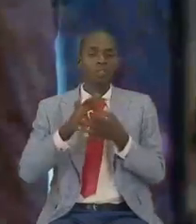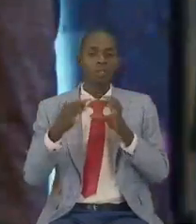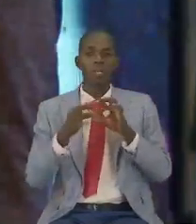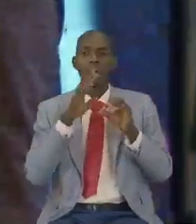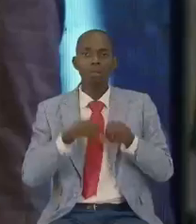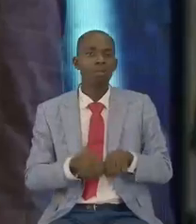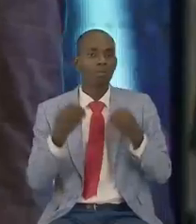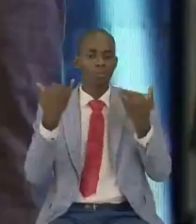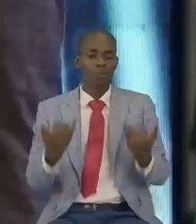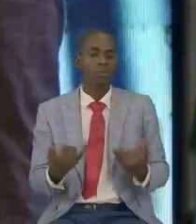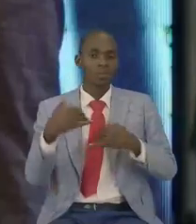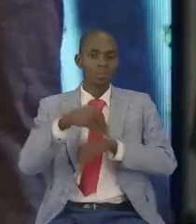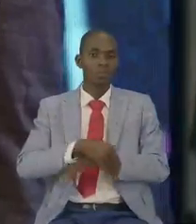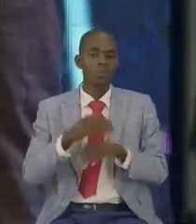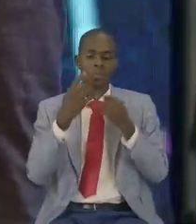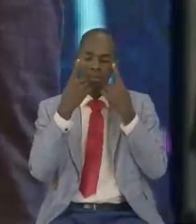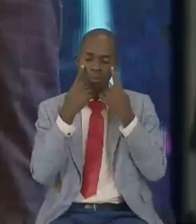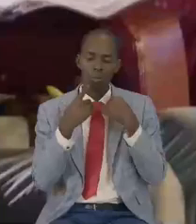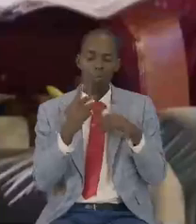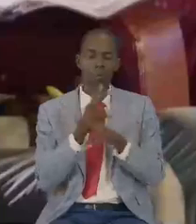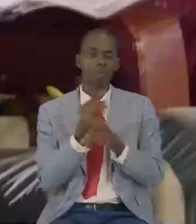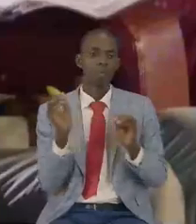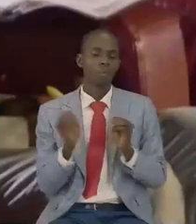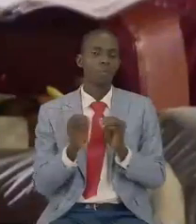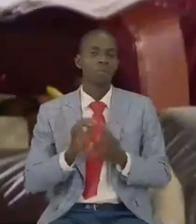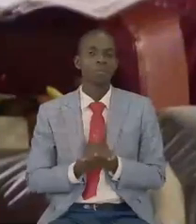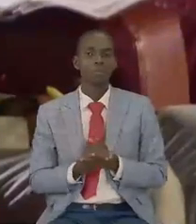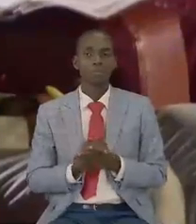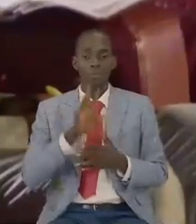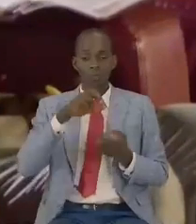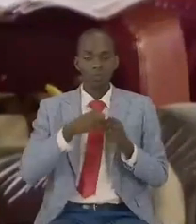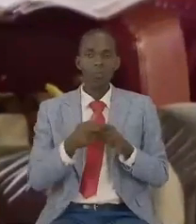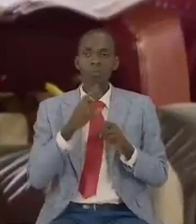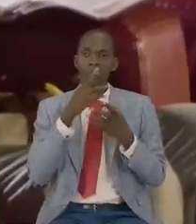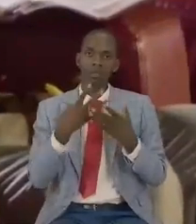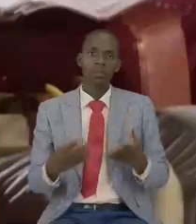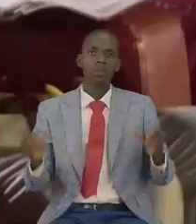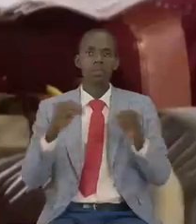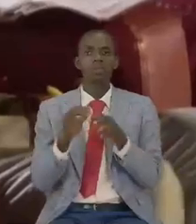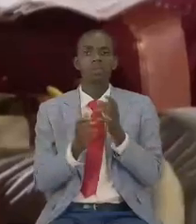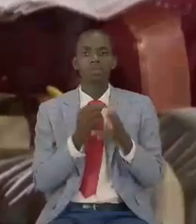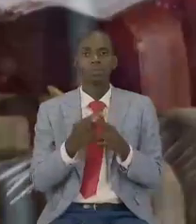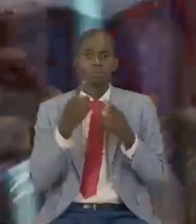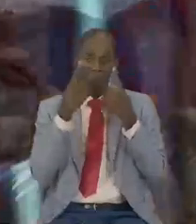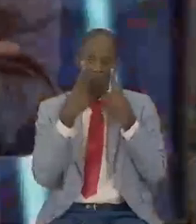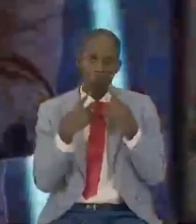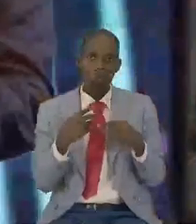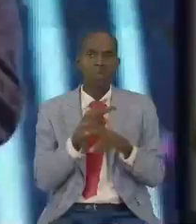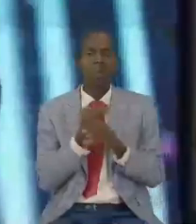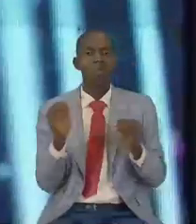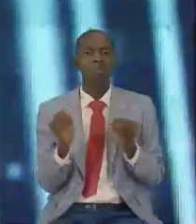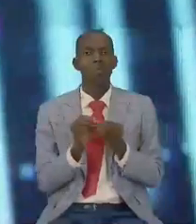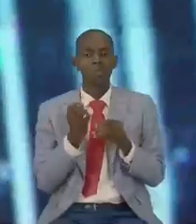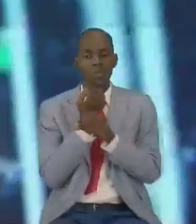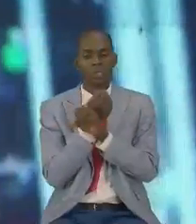soir. Ne pleure pas. Tes problèmes sont résolus. Ne pleure point. Le salut